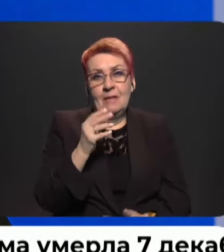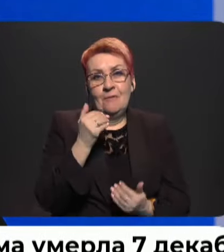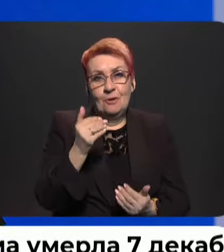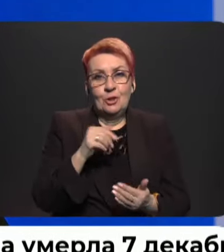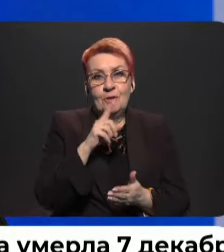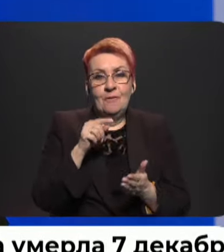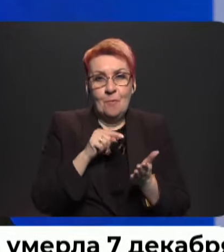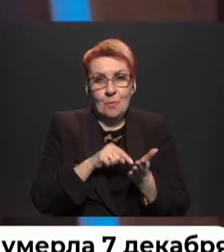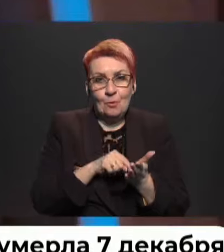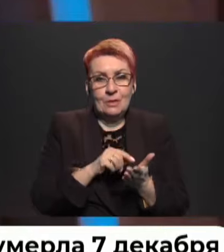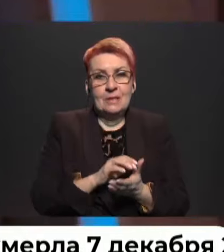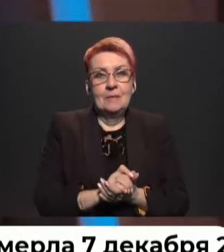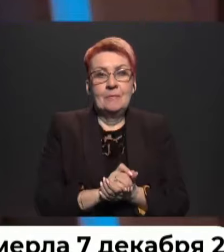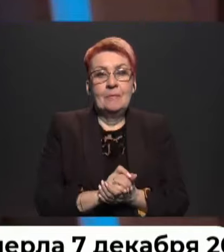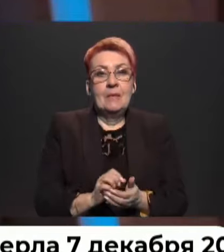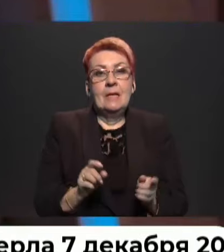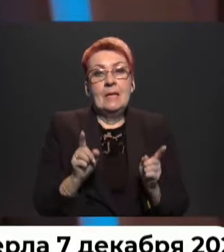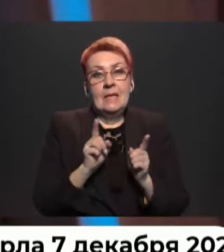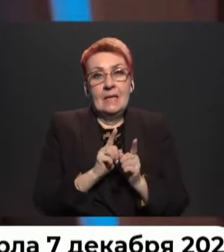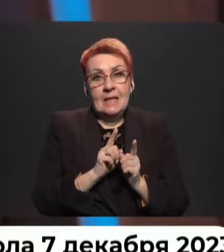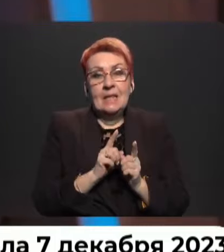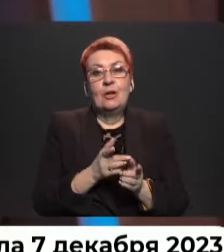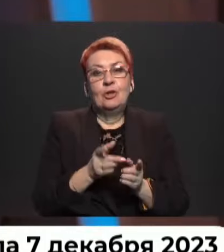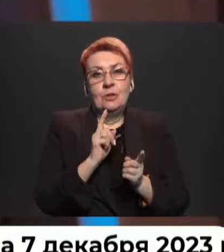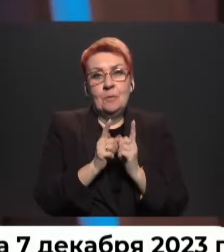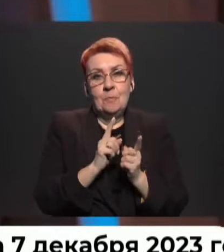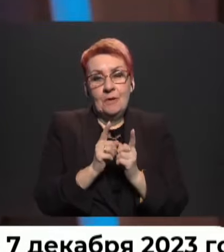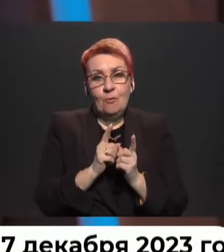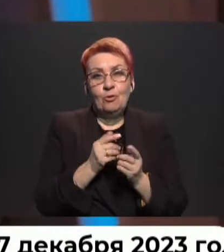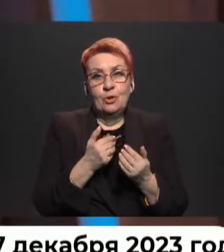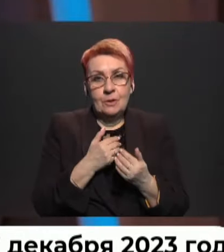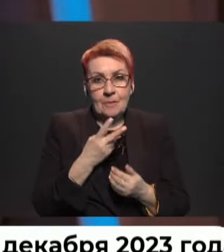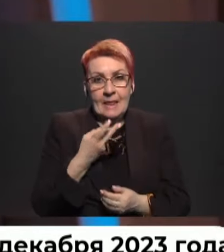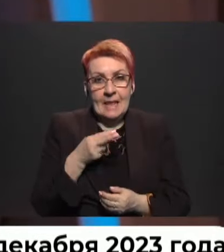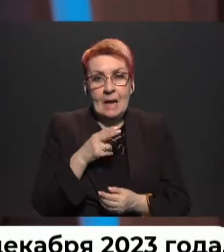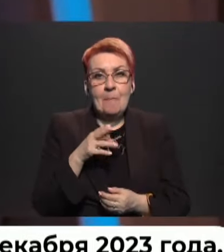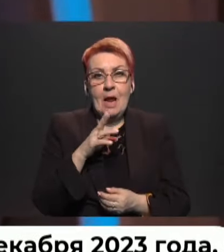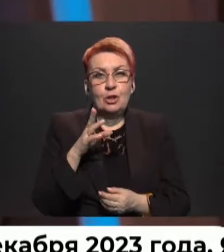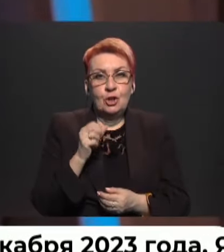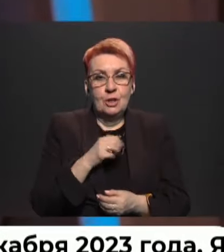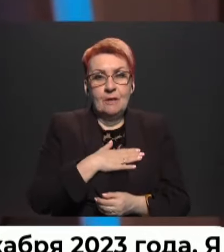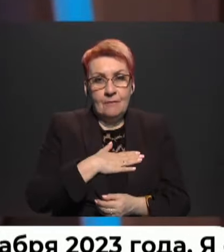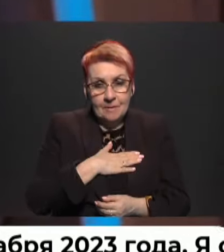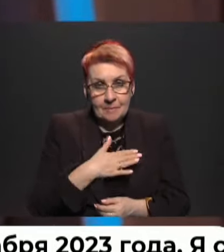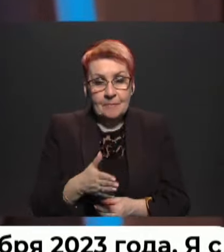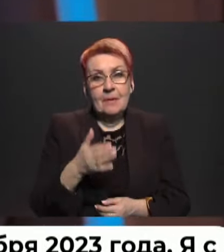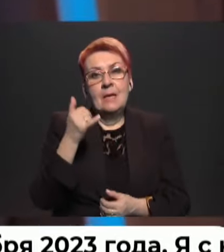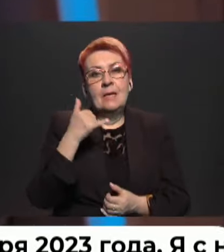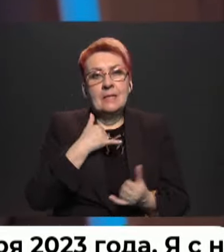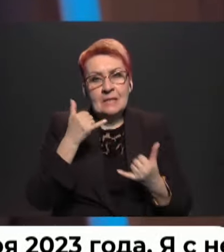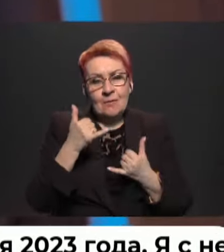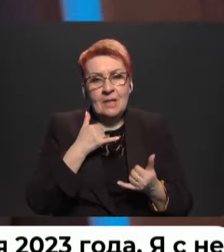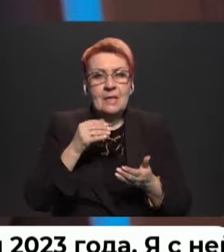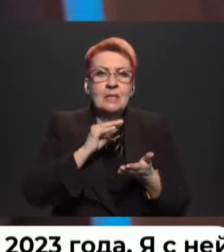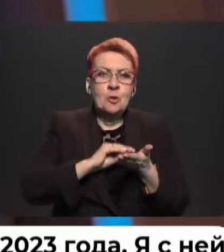Александра. Я также хочу представить вам нашего сурдопереводчика Нелю Пряничникову. Пишите и звоните к нам по телефону горячей линии в прямой эфир. Задавайте